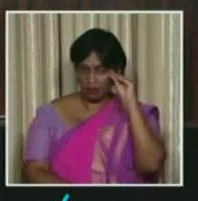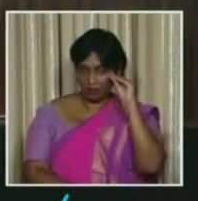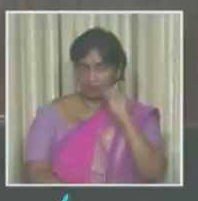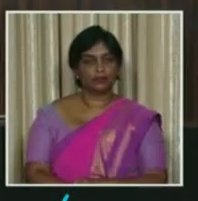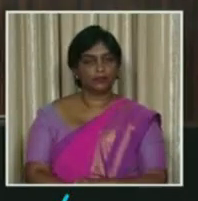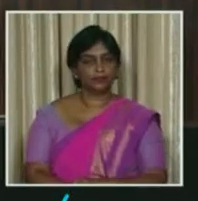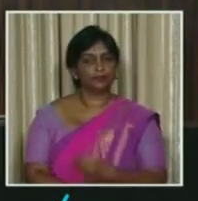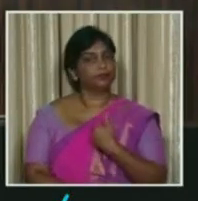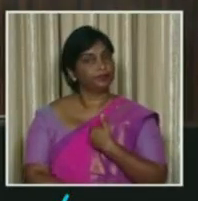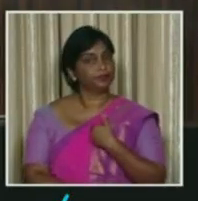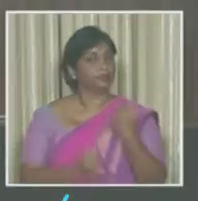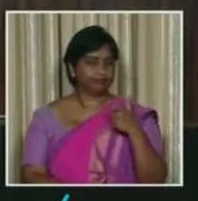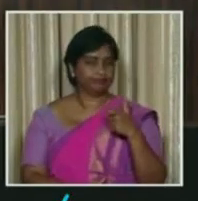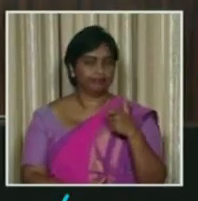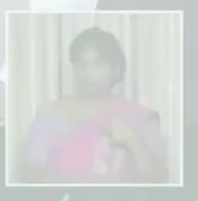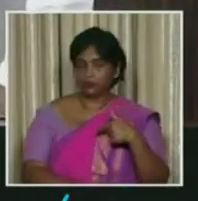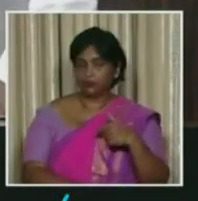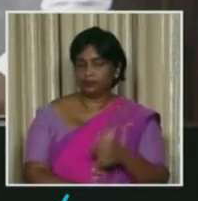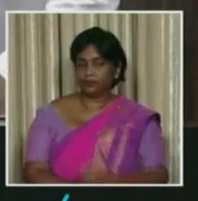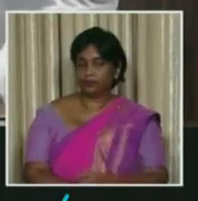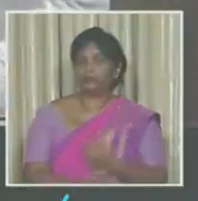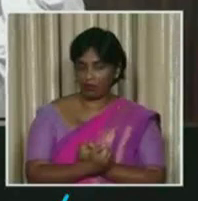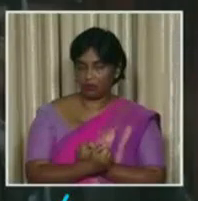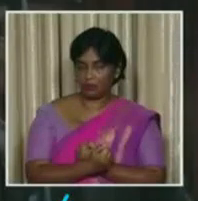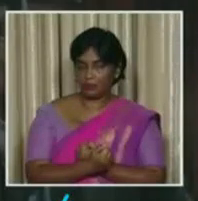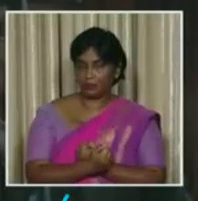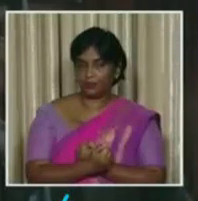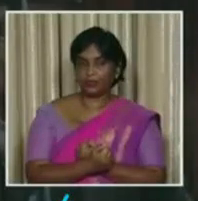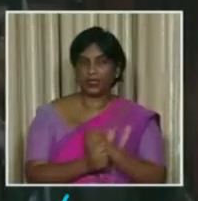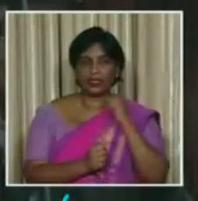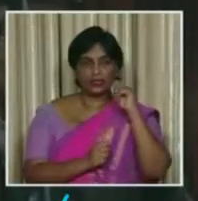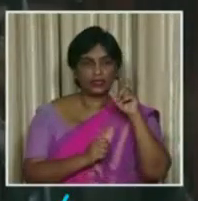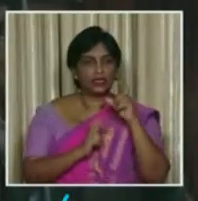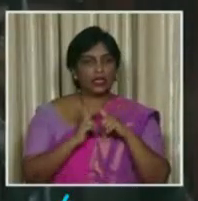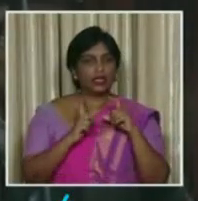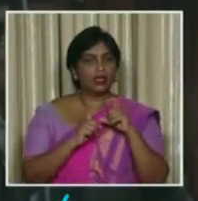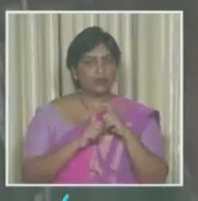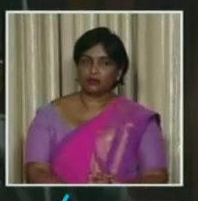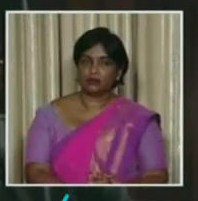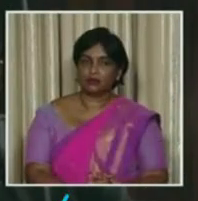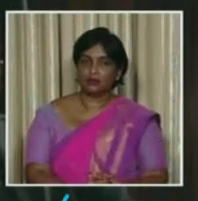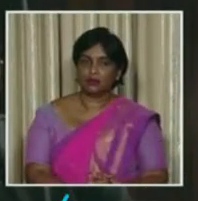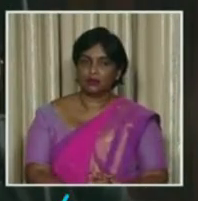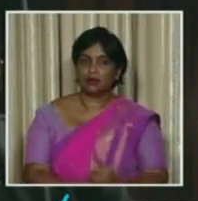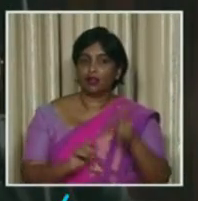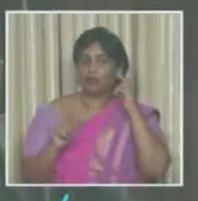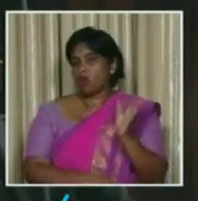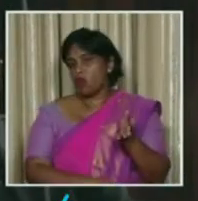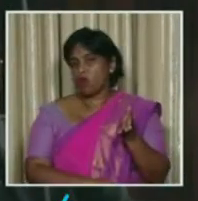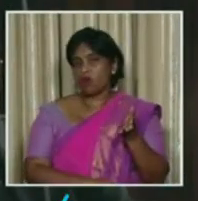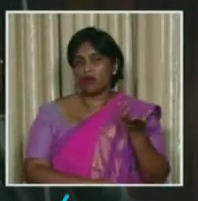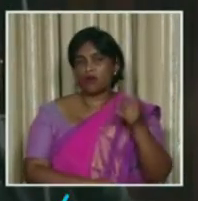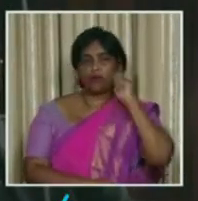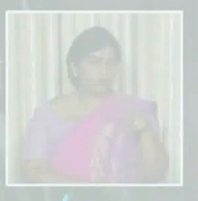රාත්‍රියේ මගේ වාහනයට වෙඩි ප්‍රහාරයක් එල්ල වුණා. පොලිසිය සහ අපරාධ විමර්ශනංශය වෙනුවෙන් කටයුතු කරගෙන යනවා. මේ සිද්ධිය කළේ කවුද